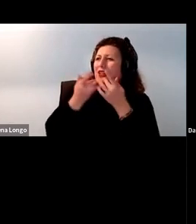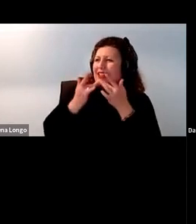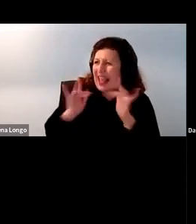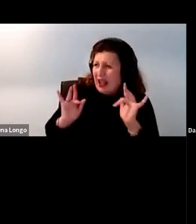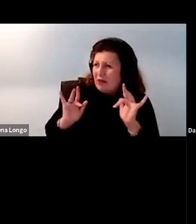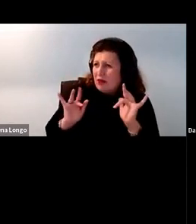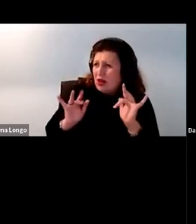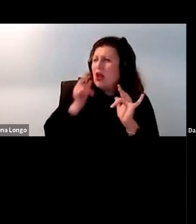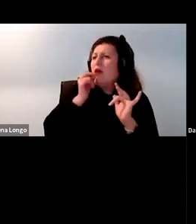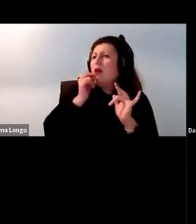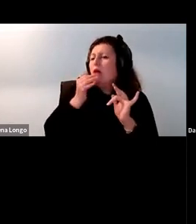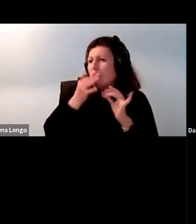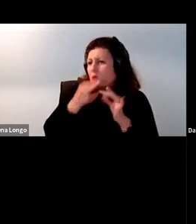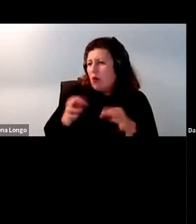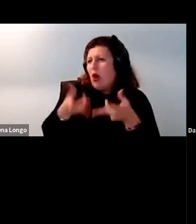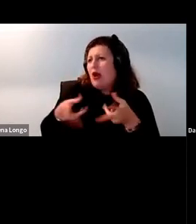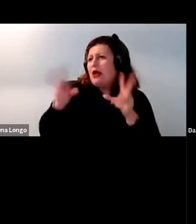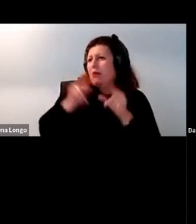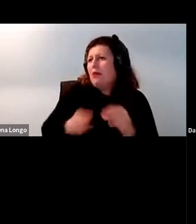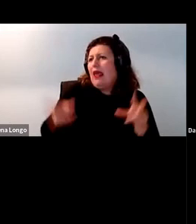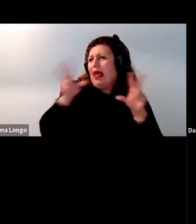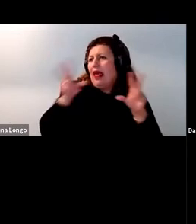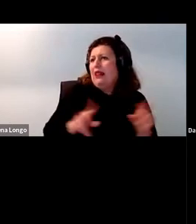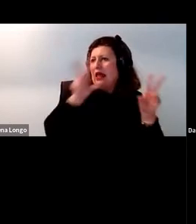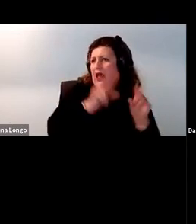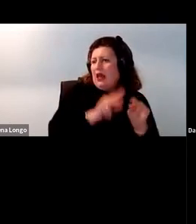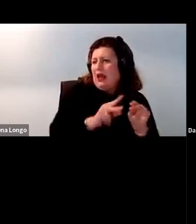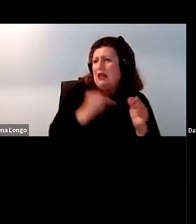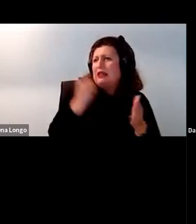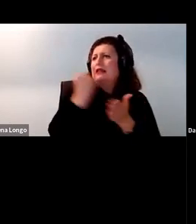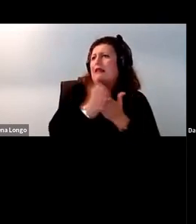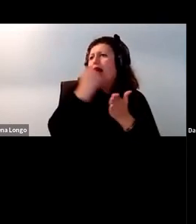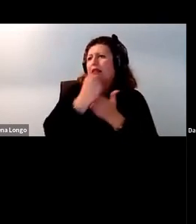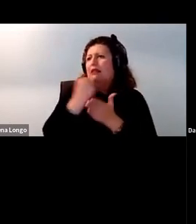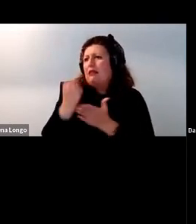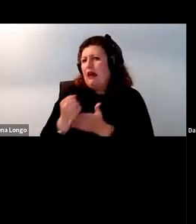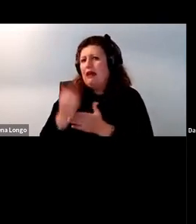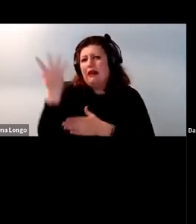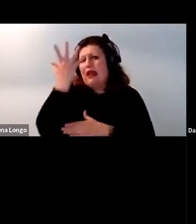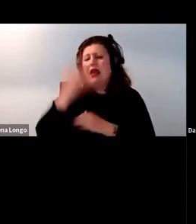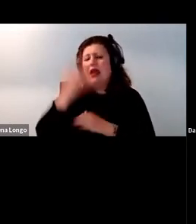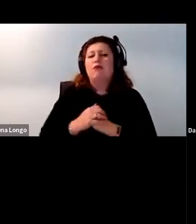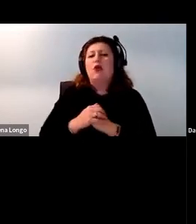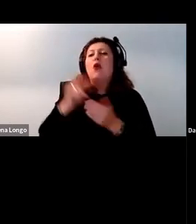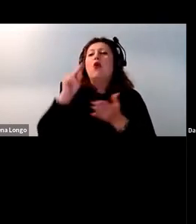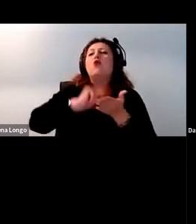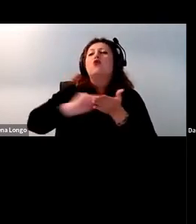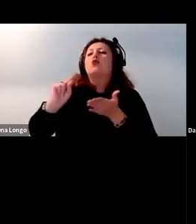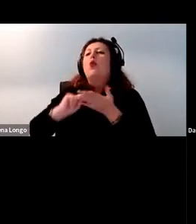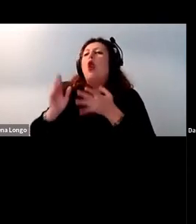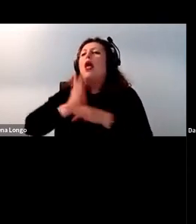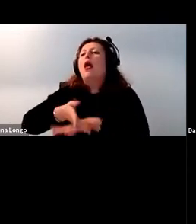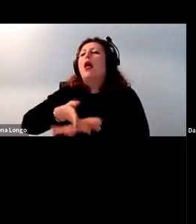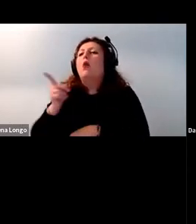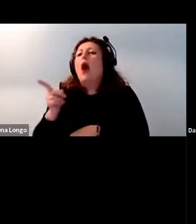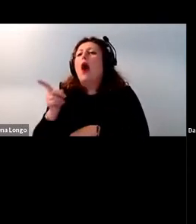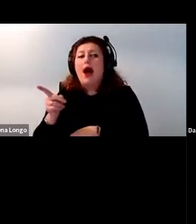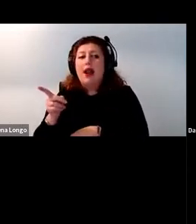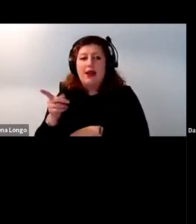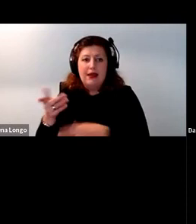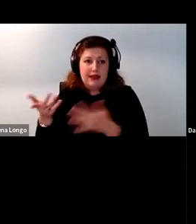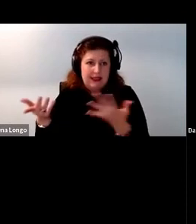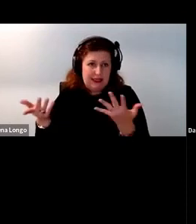esempio, cioè è stato difficile scegliere a un certo punto su quali scuole intervenire, magari quali no, anche